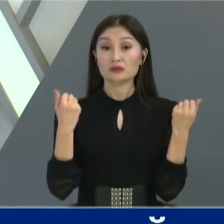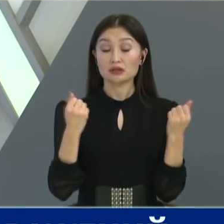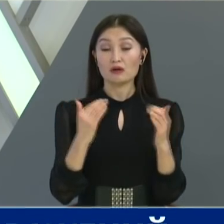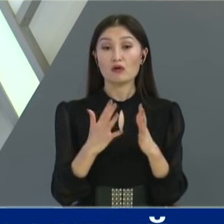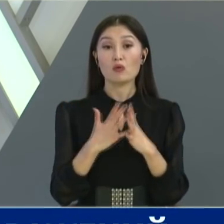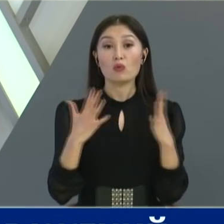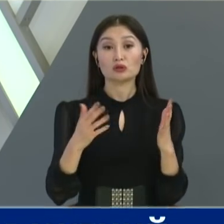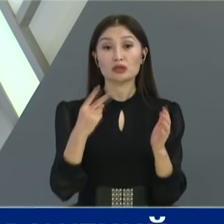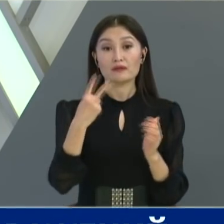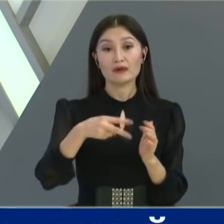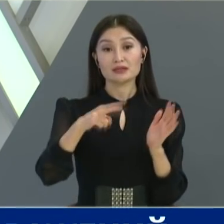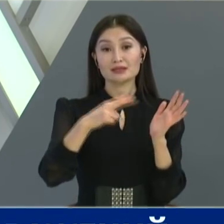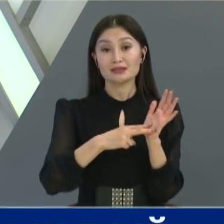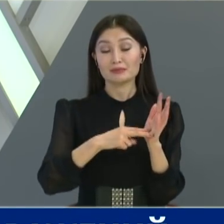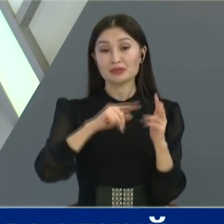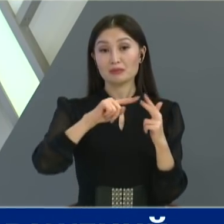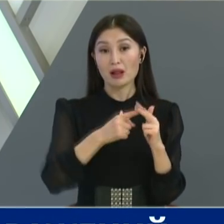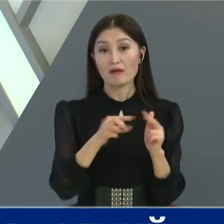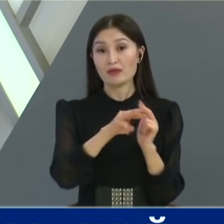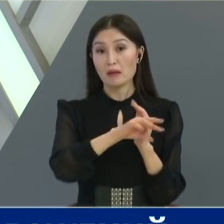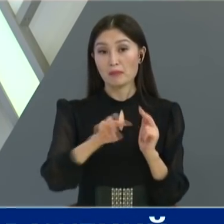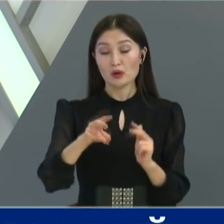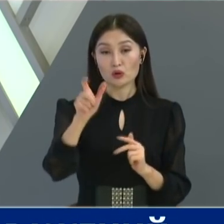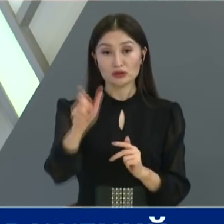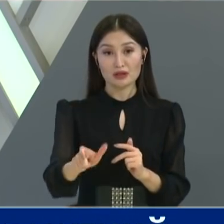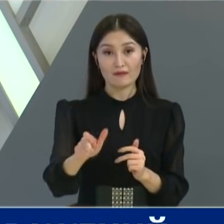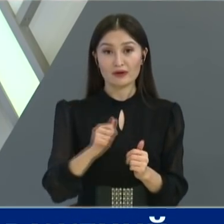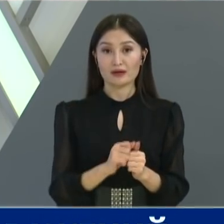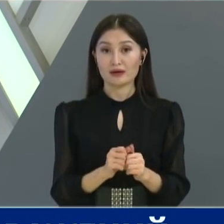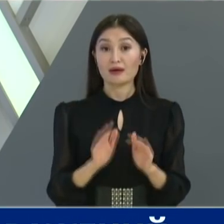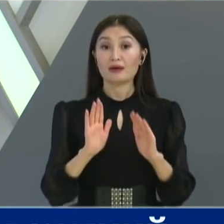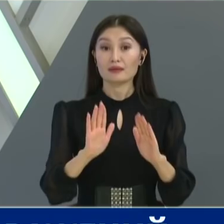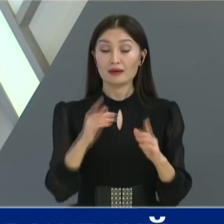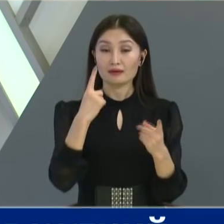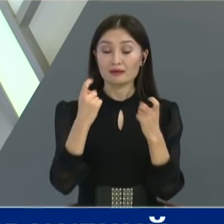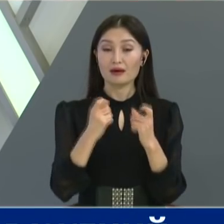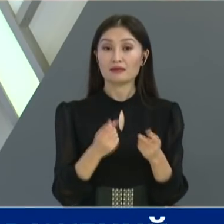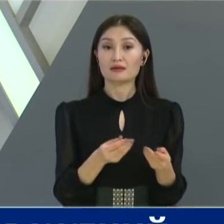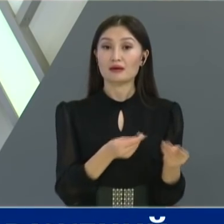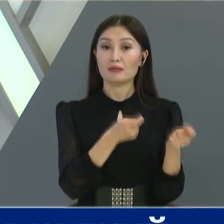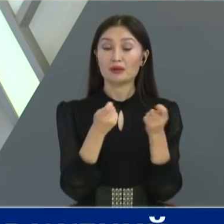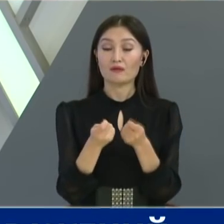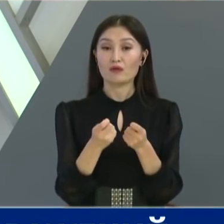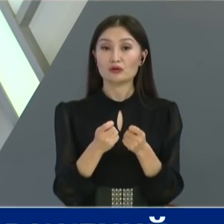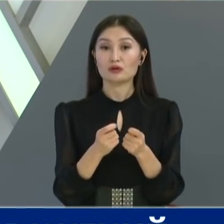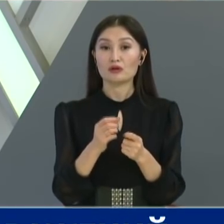свыше 27,5 миллиона пациентов. Такие данные приводит